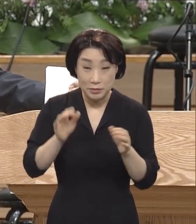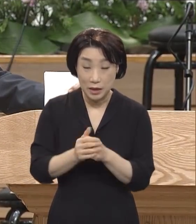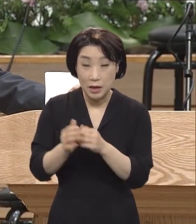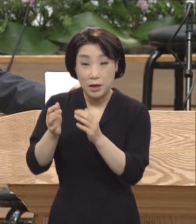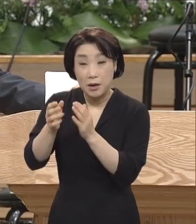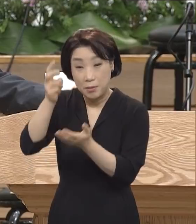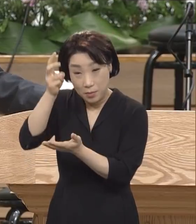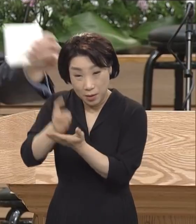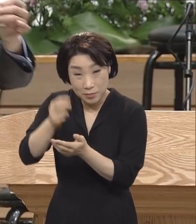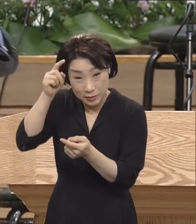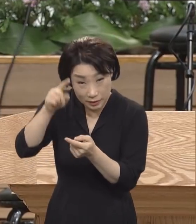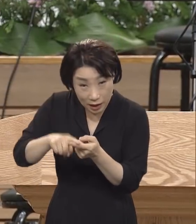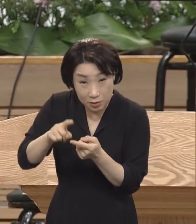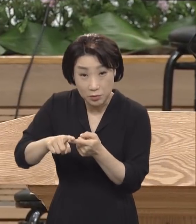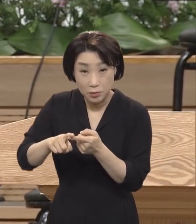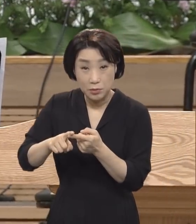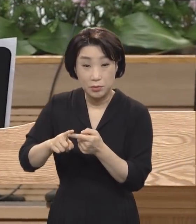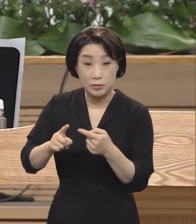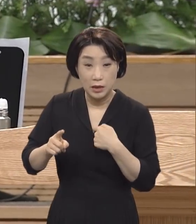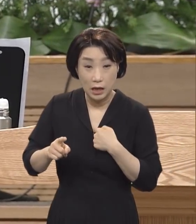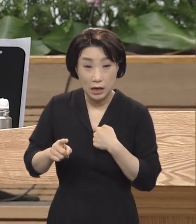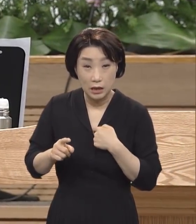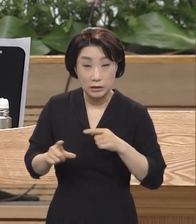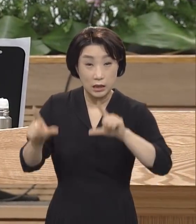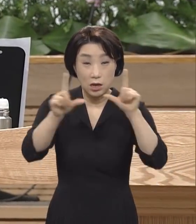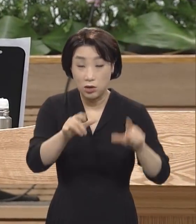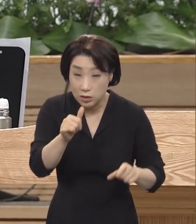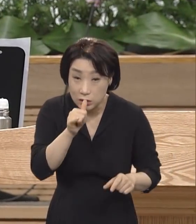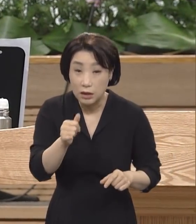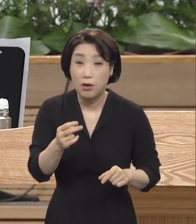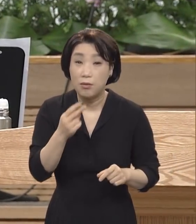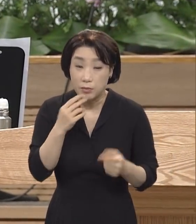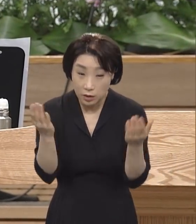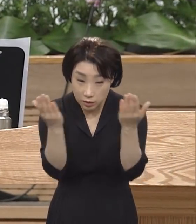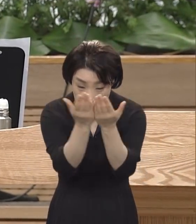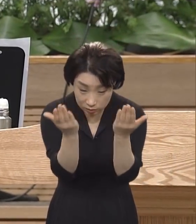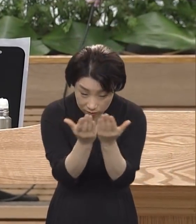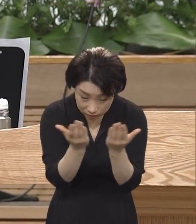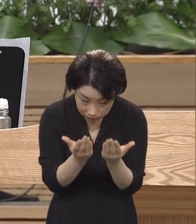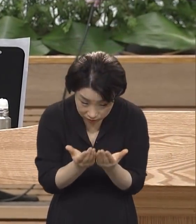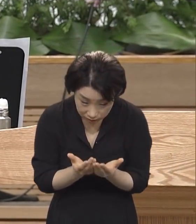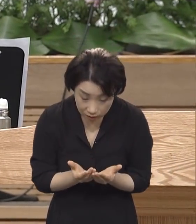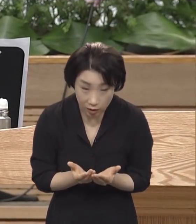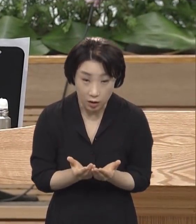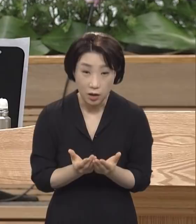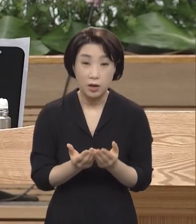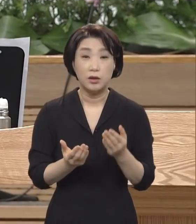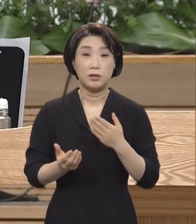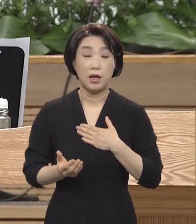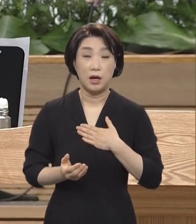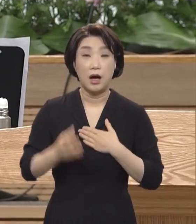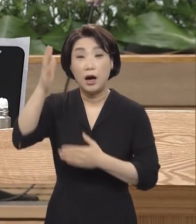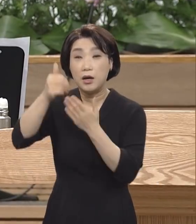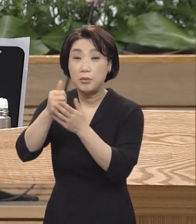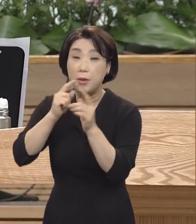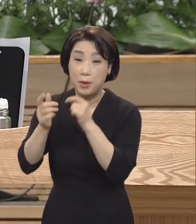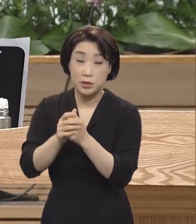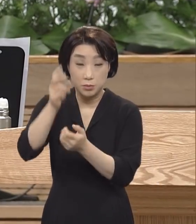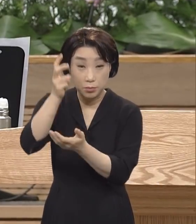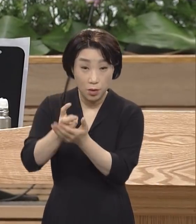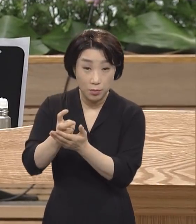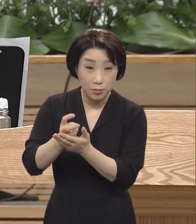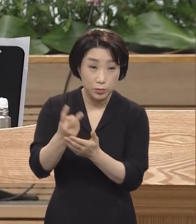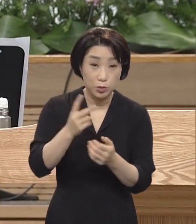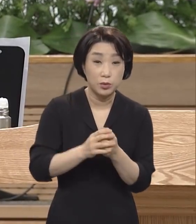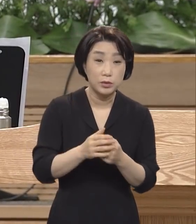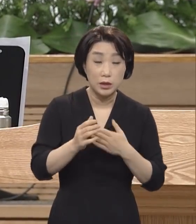법대로 전조봐서 내가 하나님의 말씀의 법과